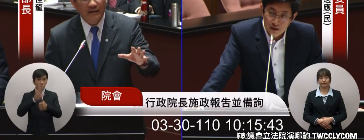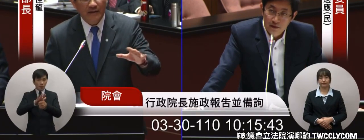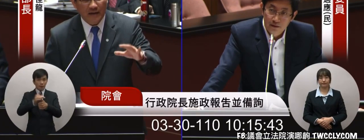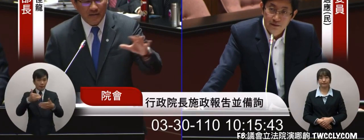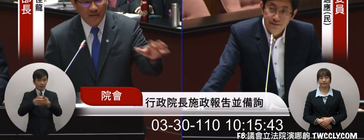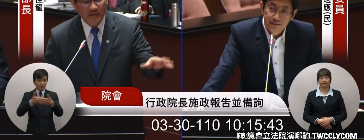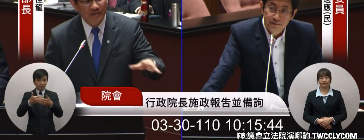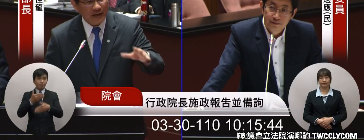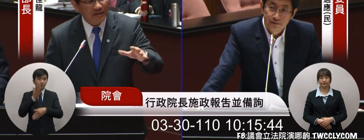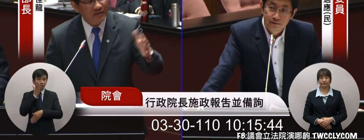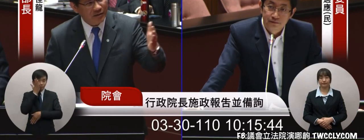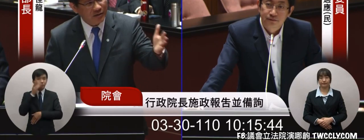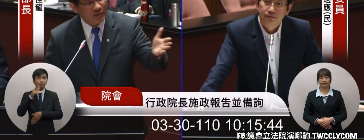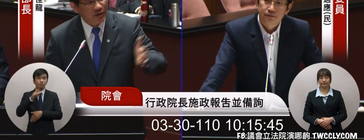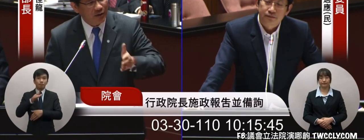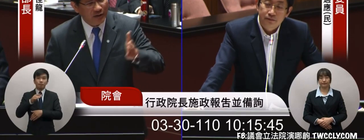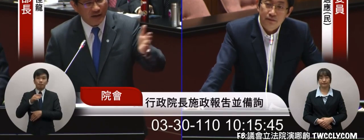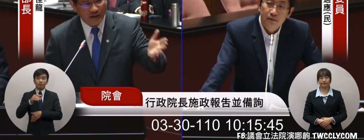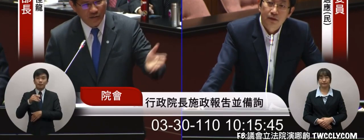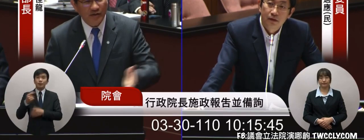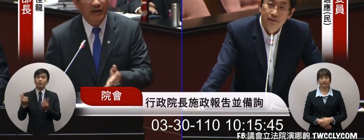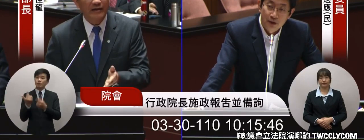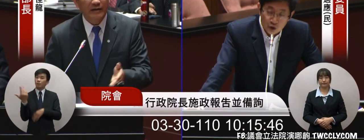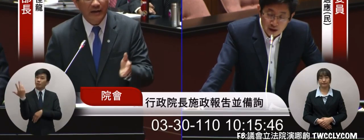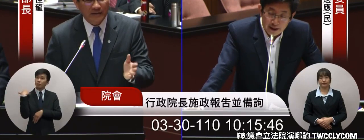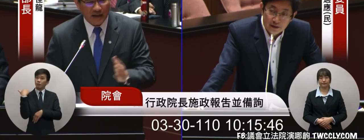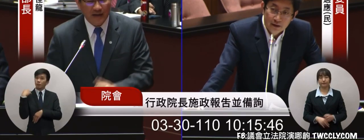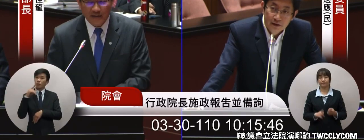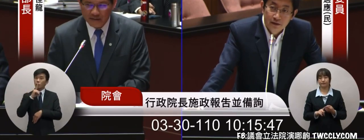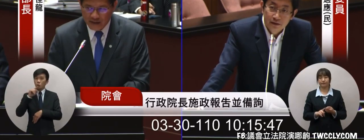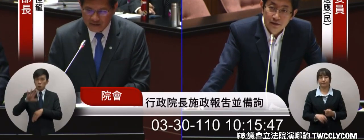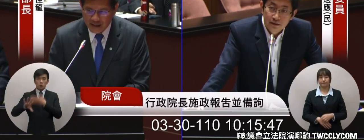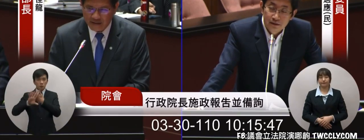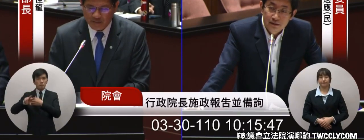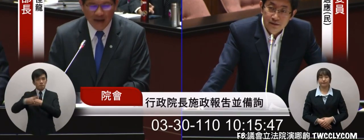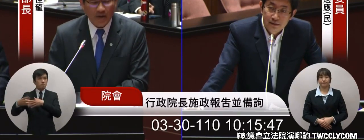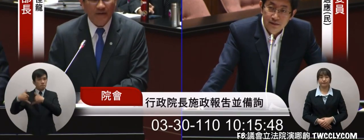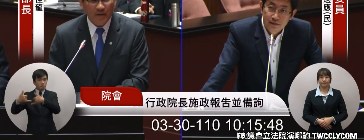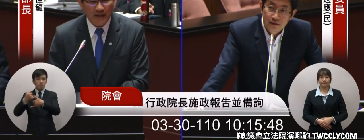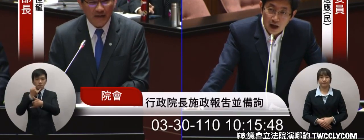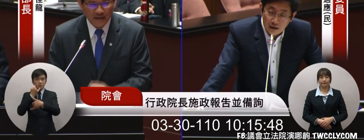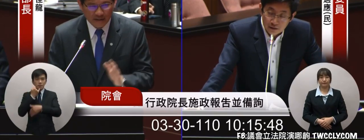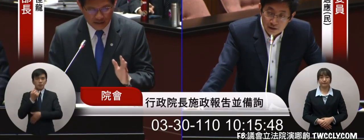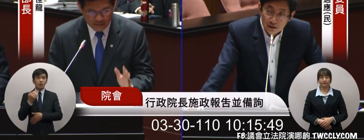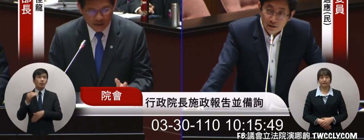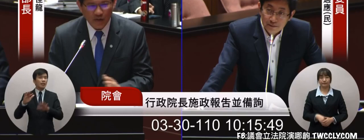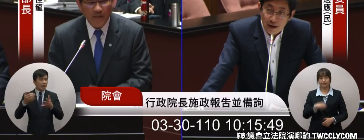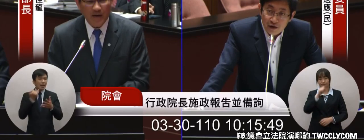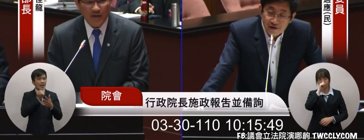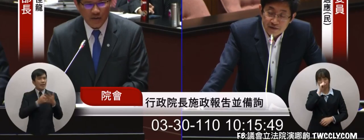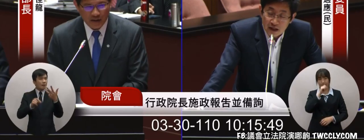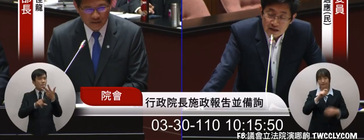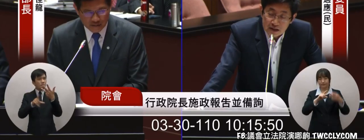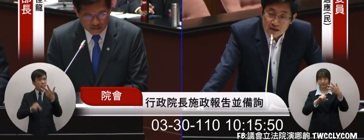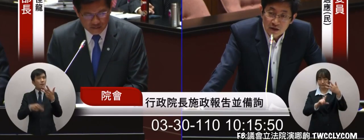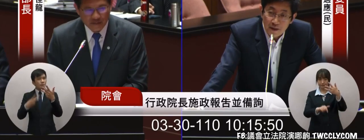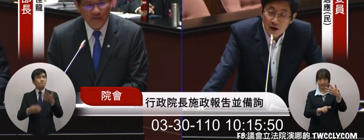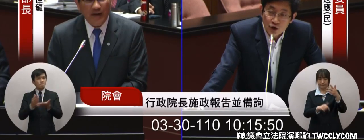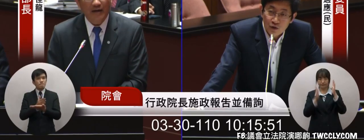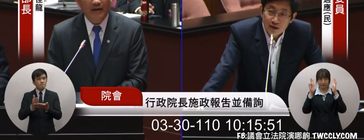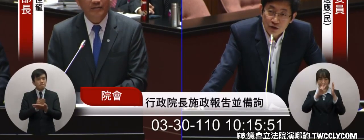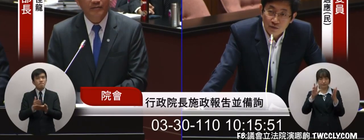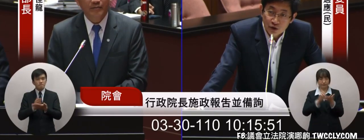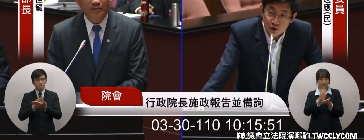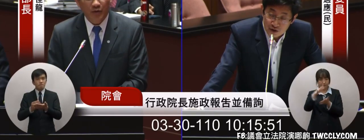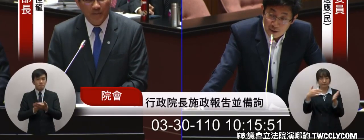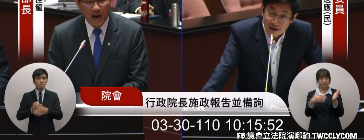部分我們上次就是說有一個路線這個在八月份我想評估的報月份正式的